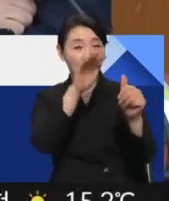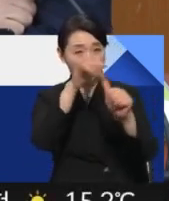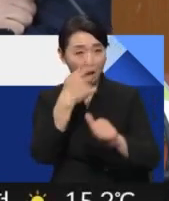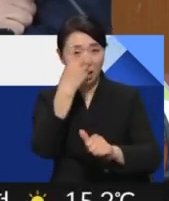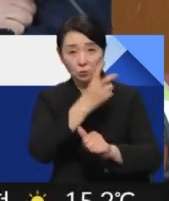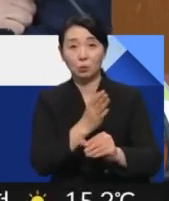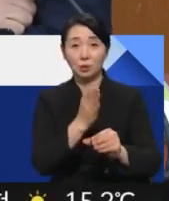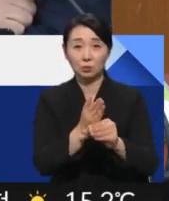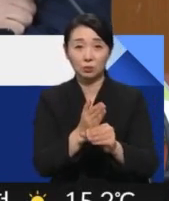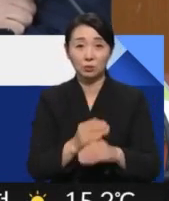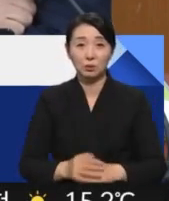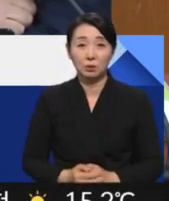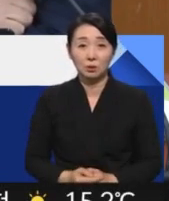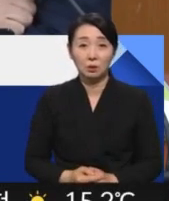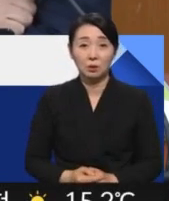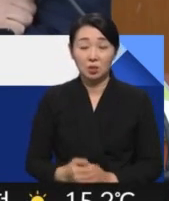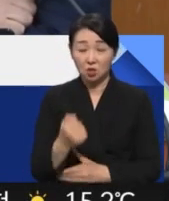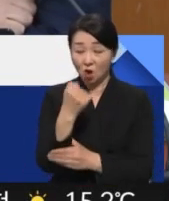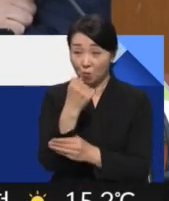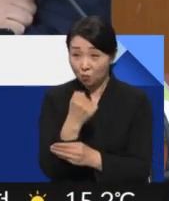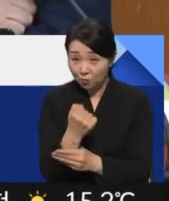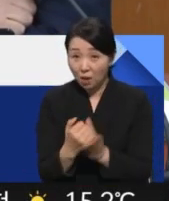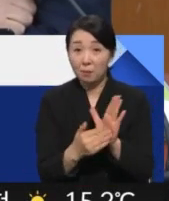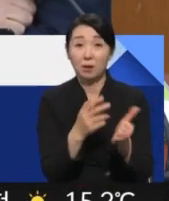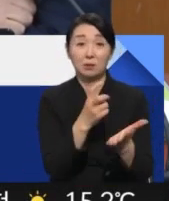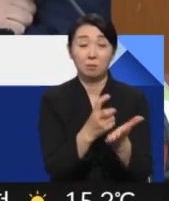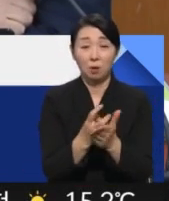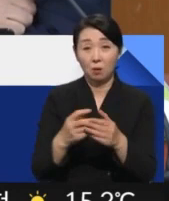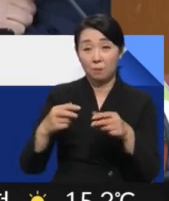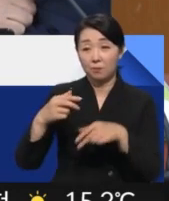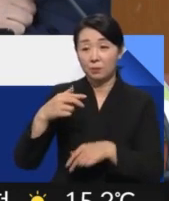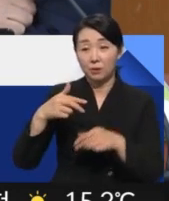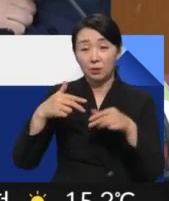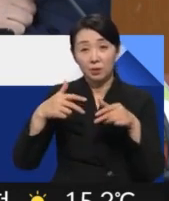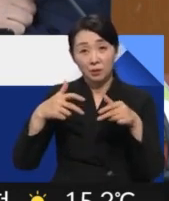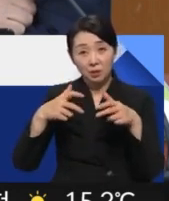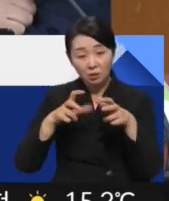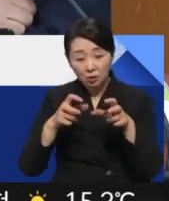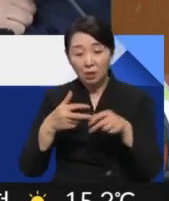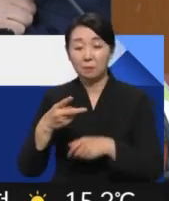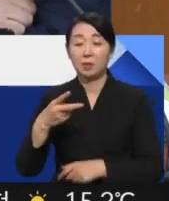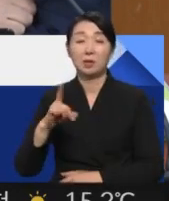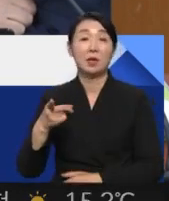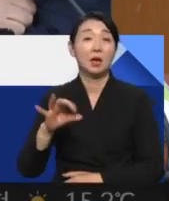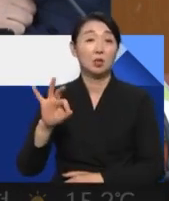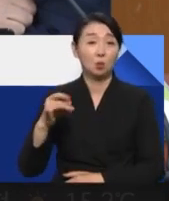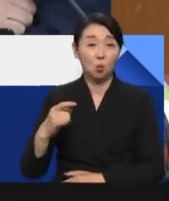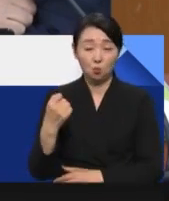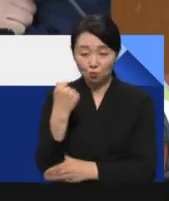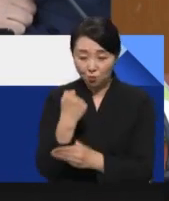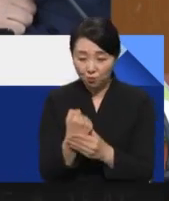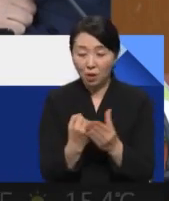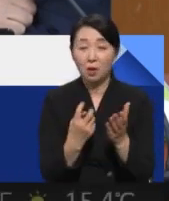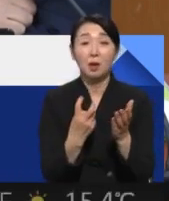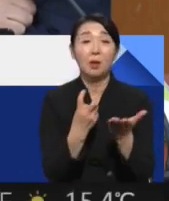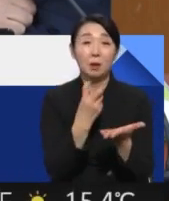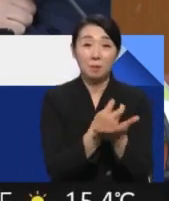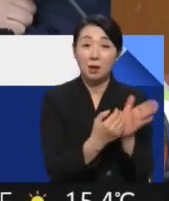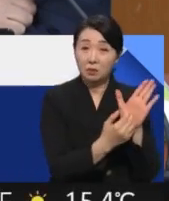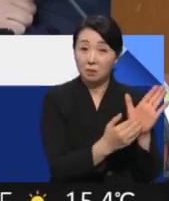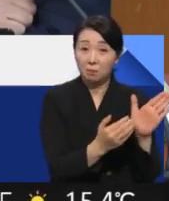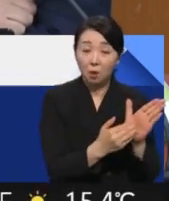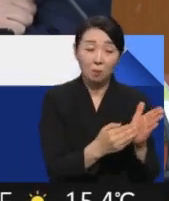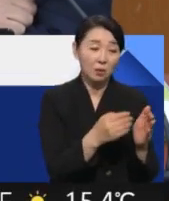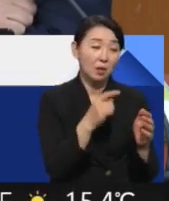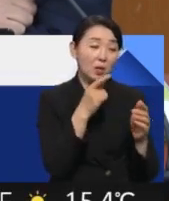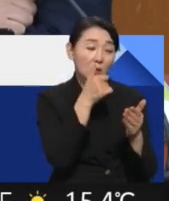있습니다. 위례 부패방지법 위반, 대장동 부패방지법 위반, 기타 혐의에 대해서 피의자로 조사를 받고